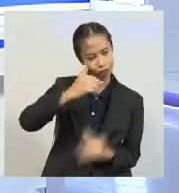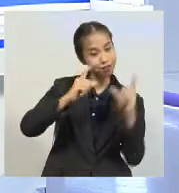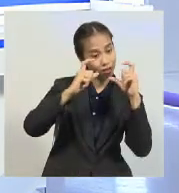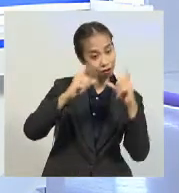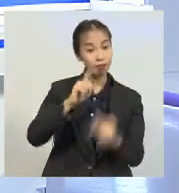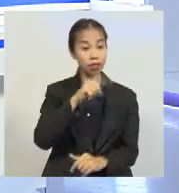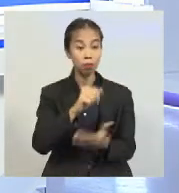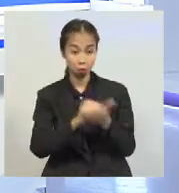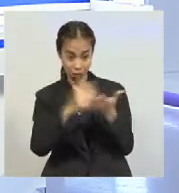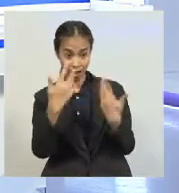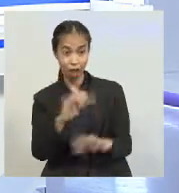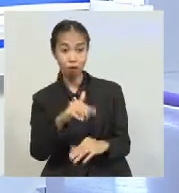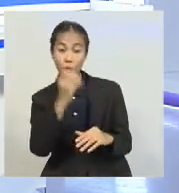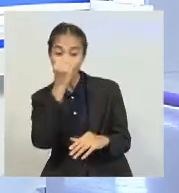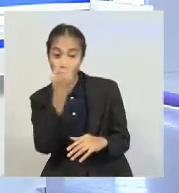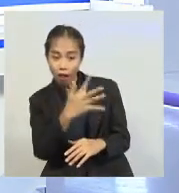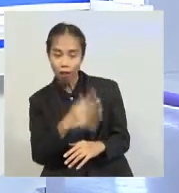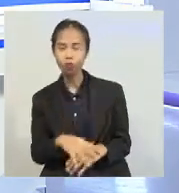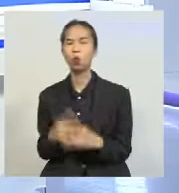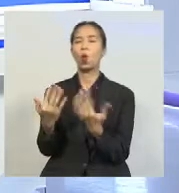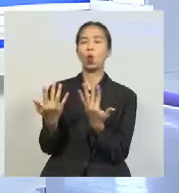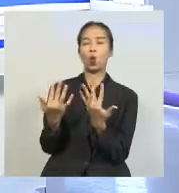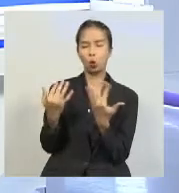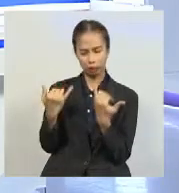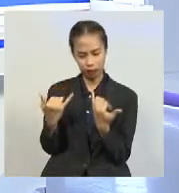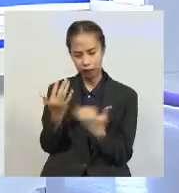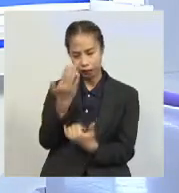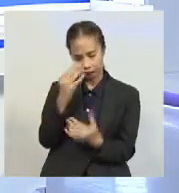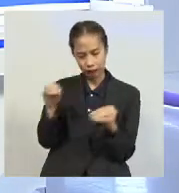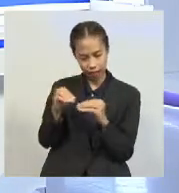ช้บริการหรือยัง ยังเลยฮะ เดี๋ยวเร็วๆนี้จะได้ไปใช้บริการแน่นอน ค่ะ